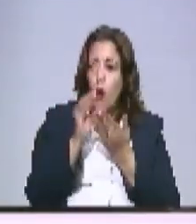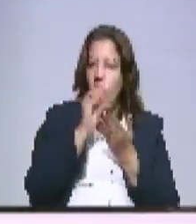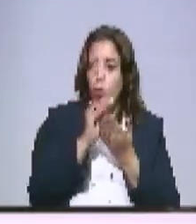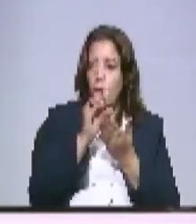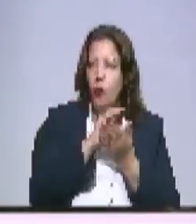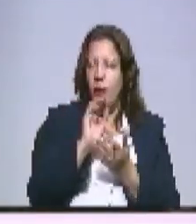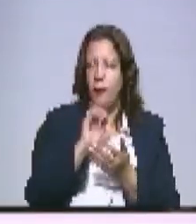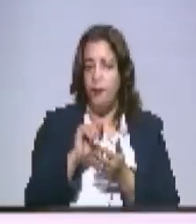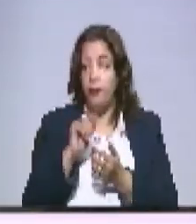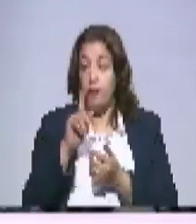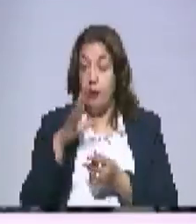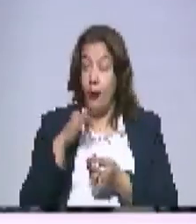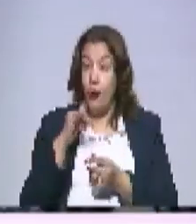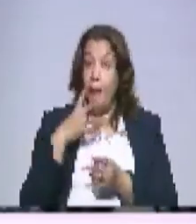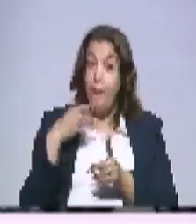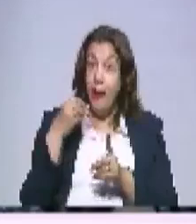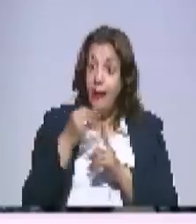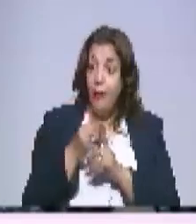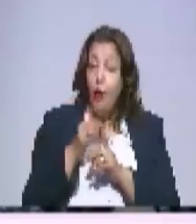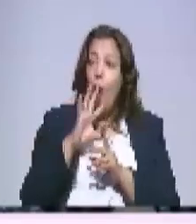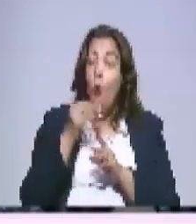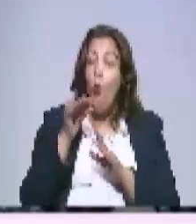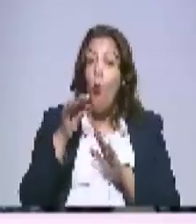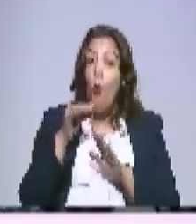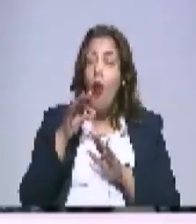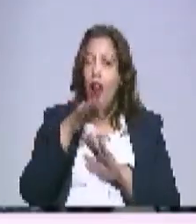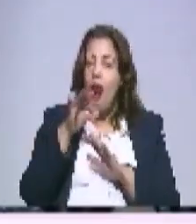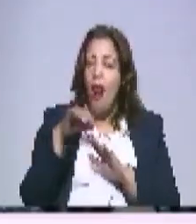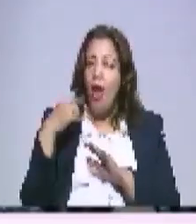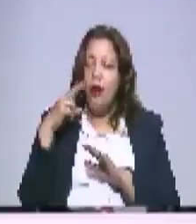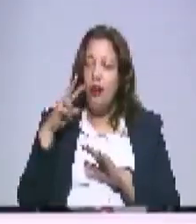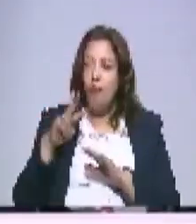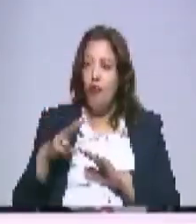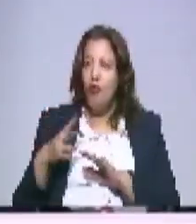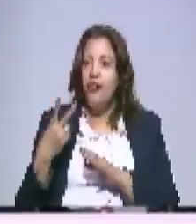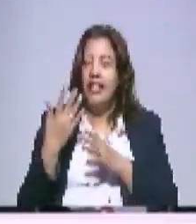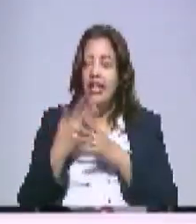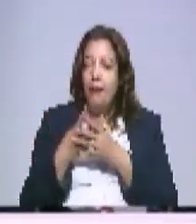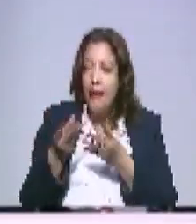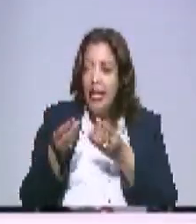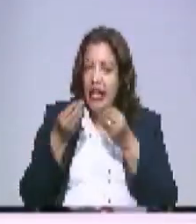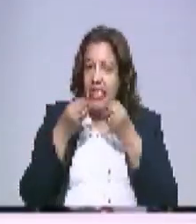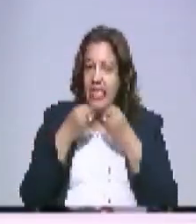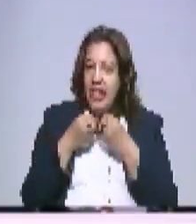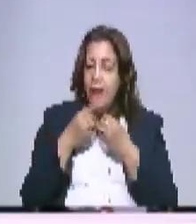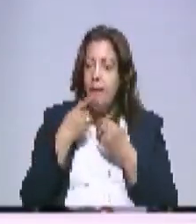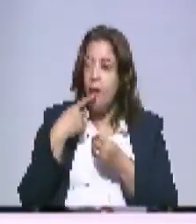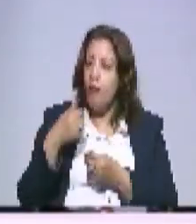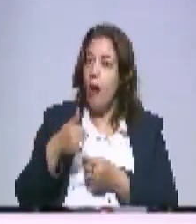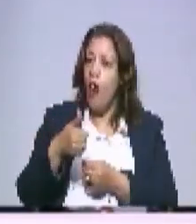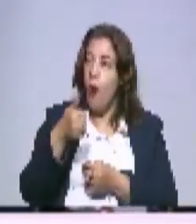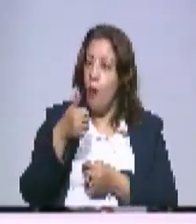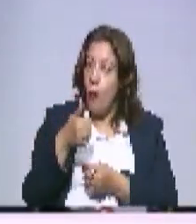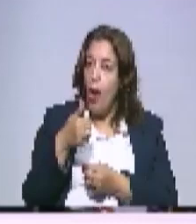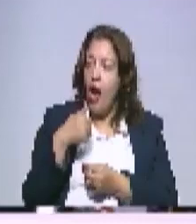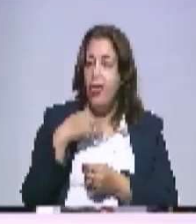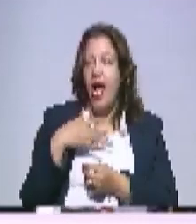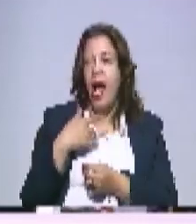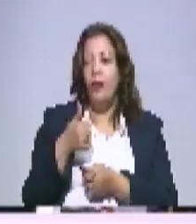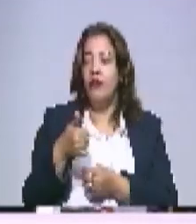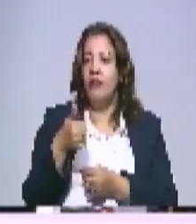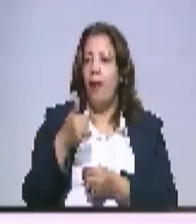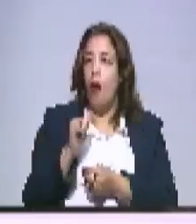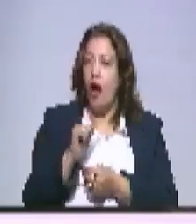انت دايما بتحب الاكل يكون فيه كل العناصر عشان يديني النكهه المظبوطه اللي انا مبقاش